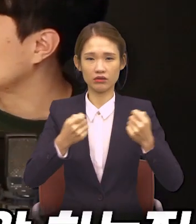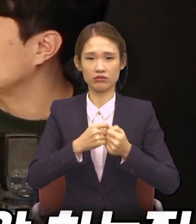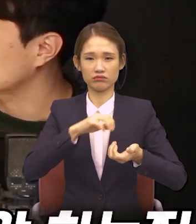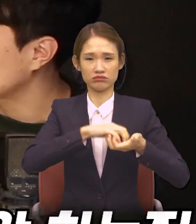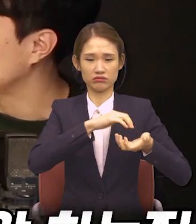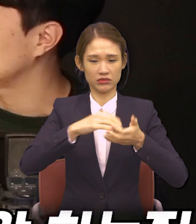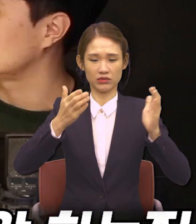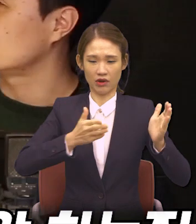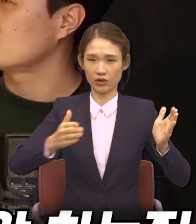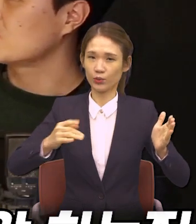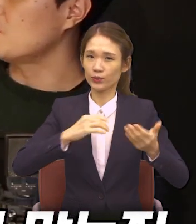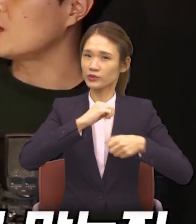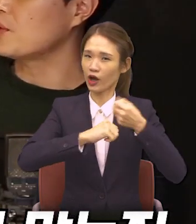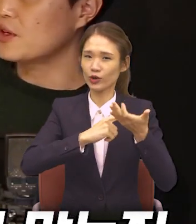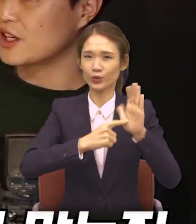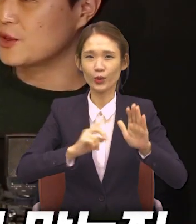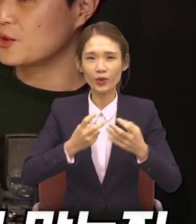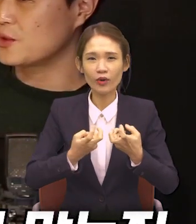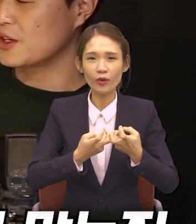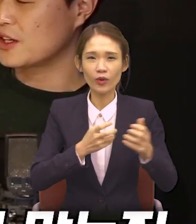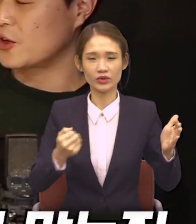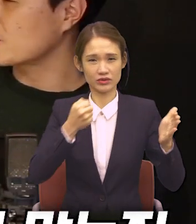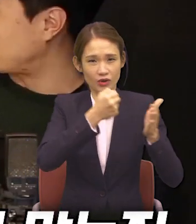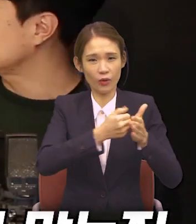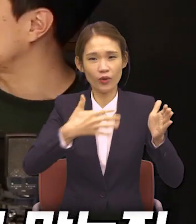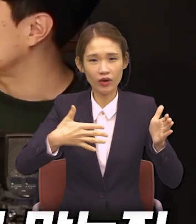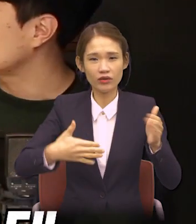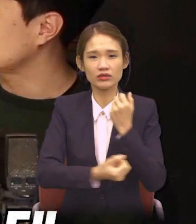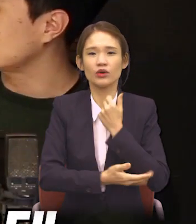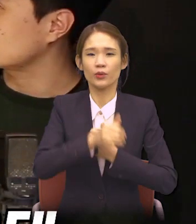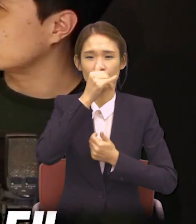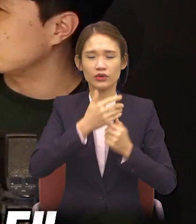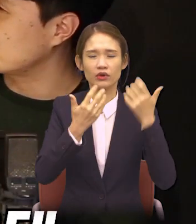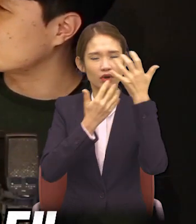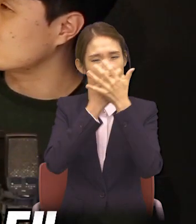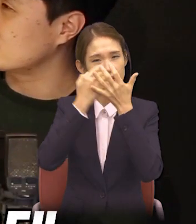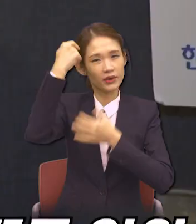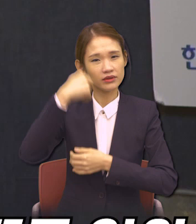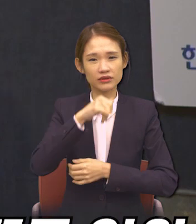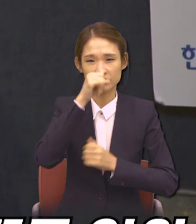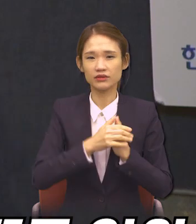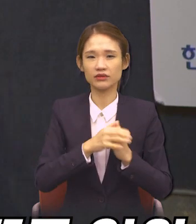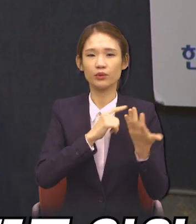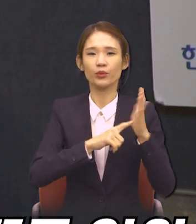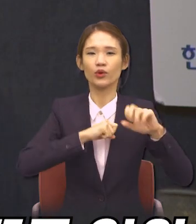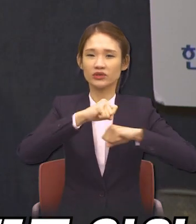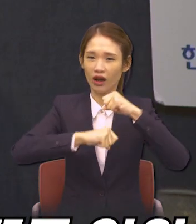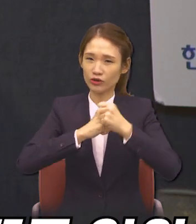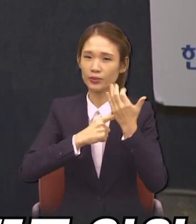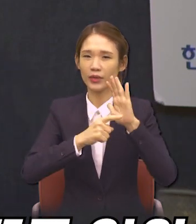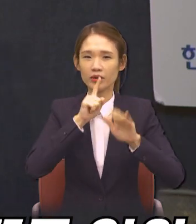표현의 헷갈린다. 자유로 쳐야 하는지 혐오가 표현의 자유의 영역이 맞는지 그게 좀 애매한 것 같은데 표현의 자유라는